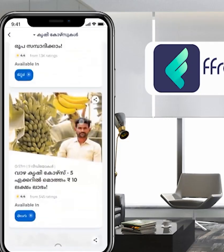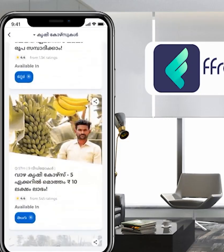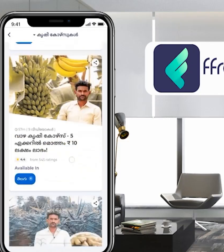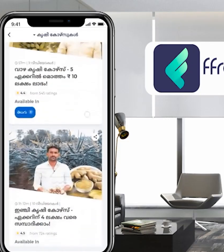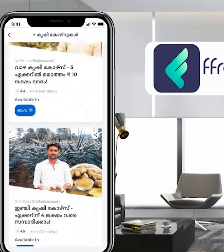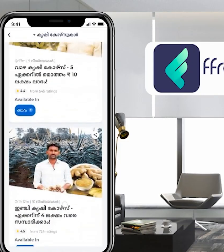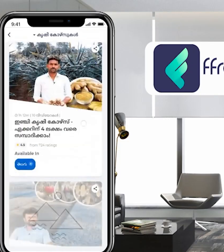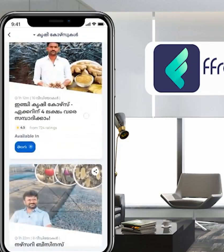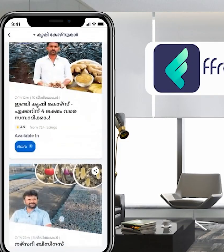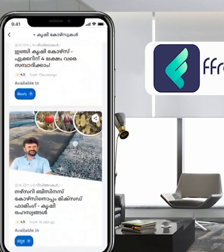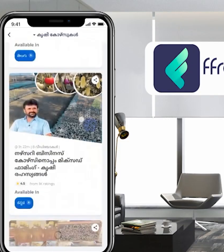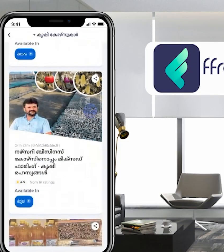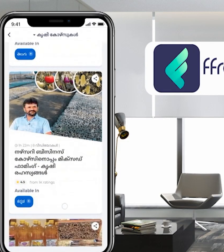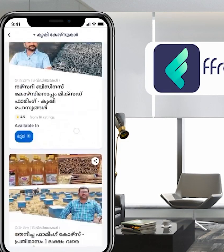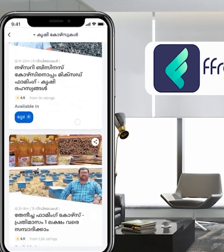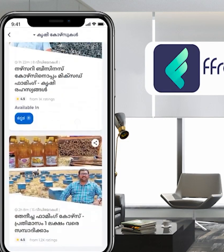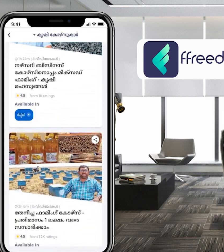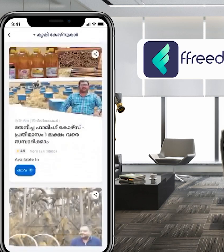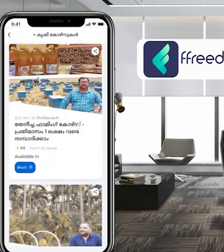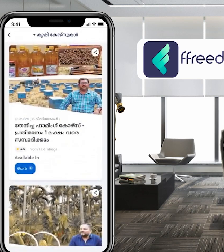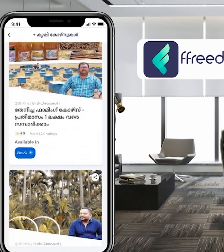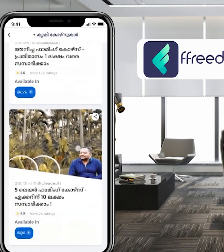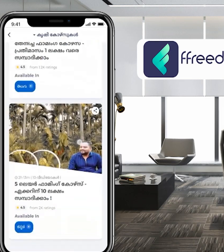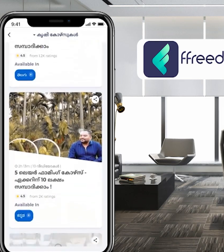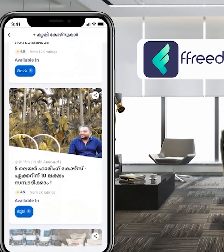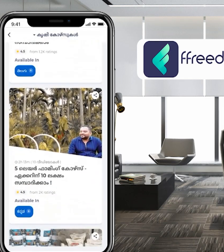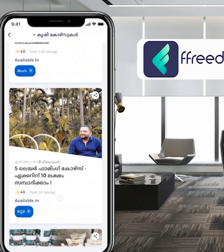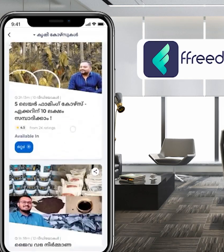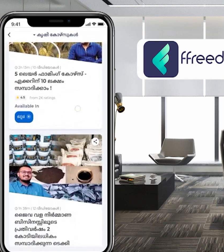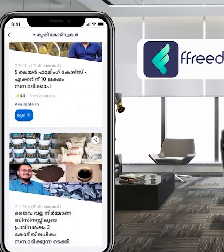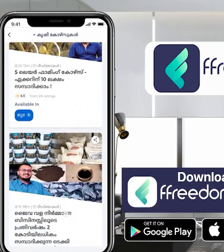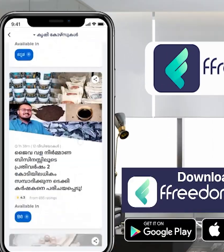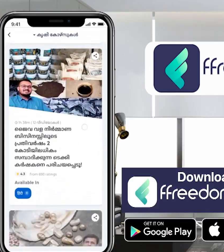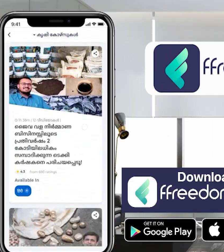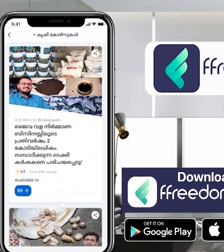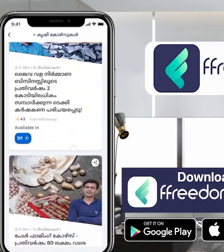കർഷകർ വിളയിച്ചെടുത്ത ധാന്യങ്ങൾക്ക് അവർ തന്നെ വില നിശ്ചയിക്കണം. കർഷകൻ കർഷക